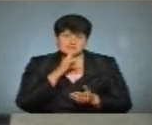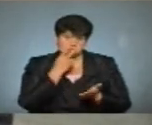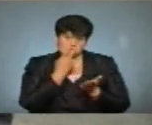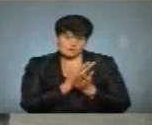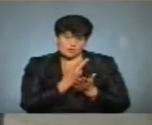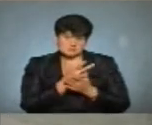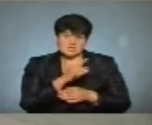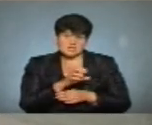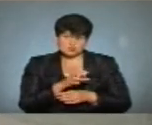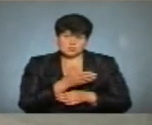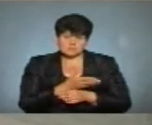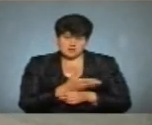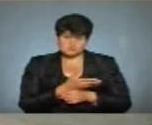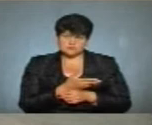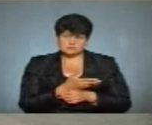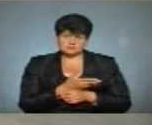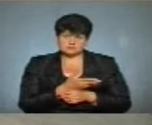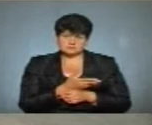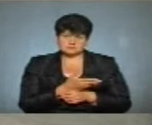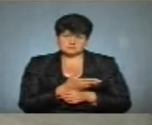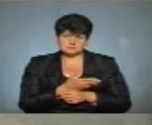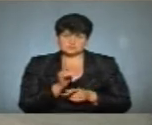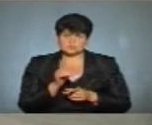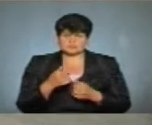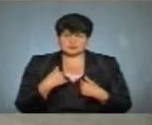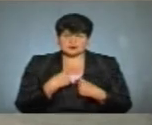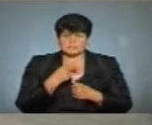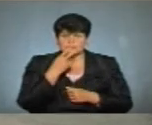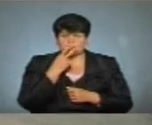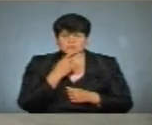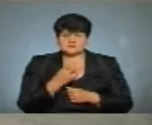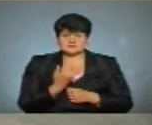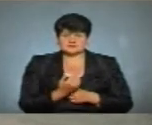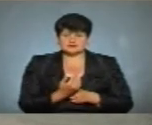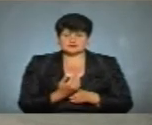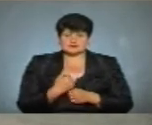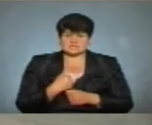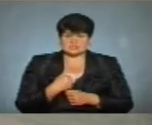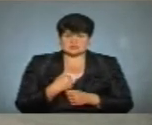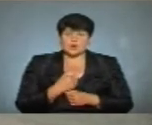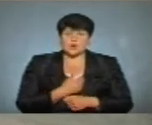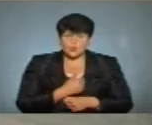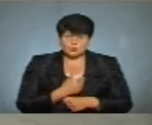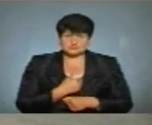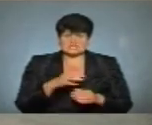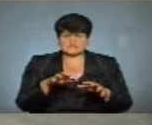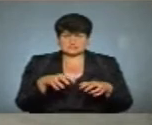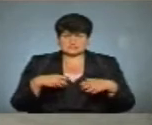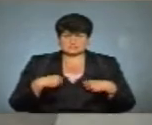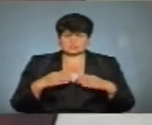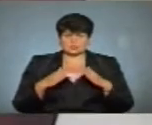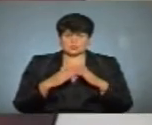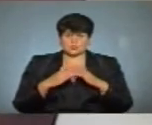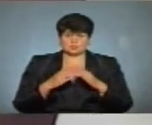таку собаку, щоб я подивився на неї. Я хотів її взяти